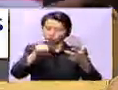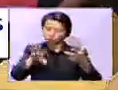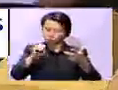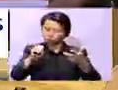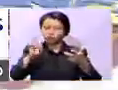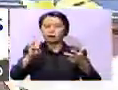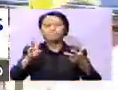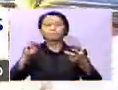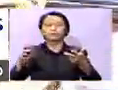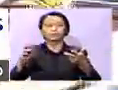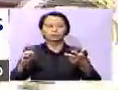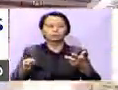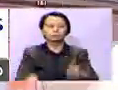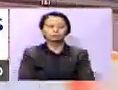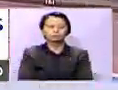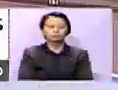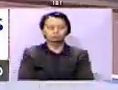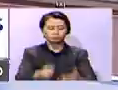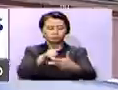56.06 meter. Catatan